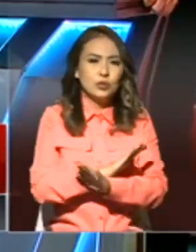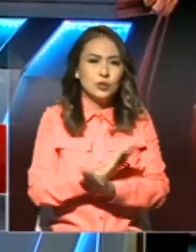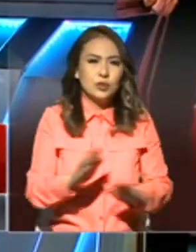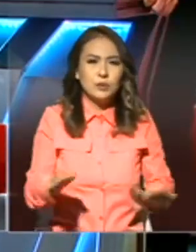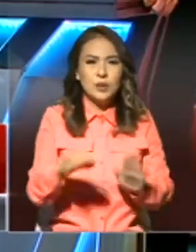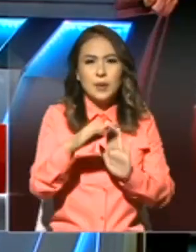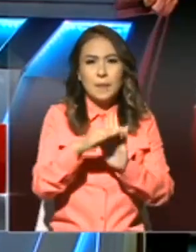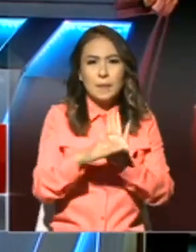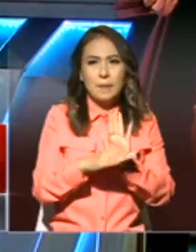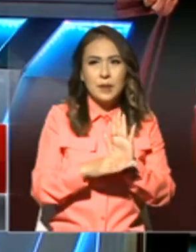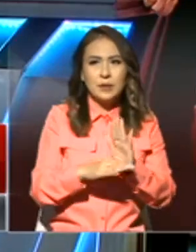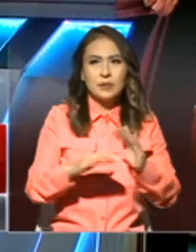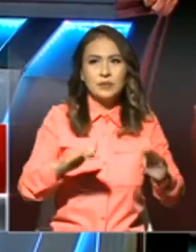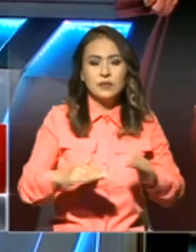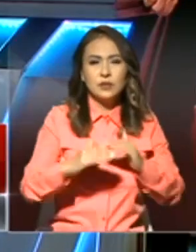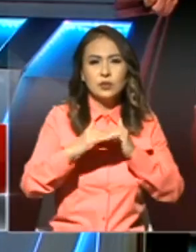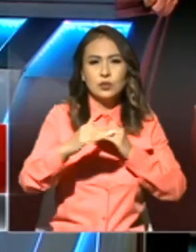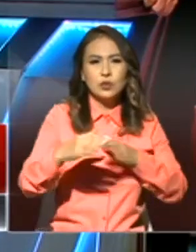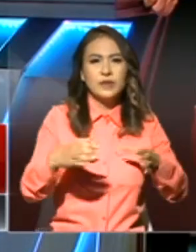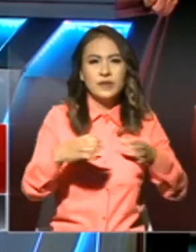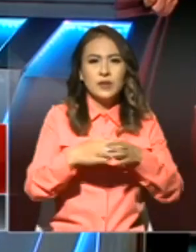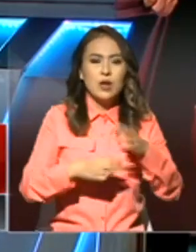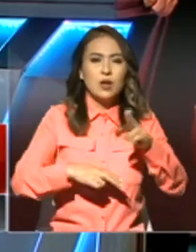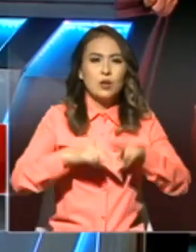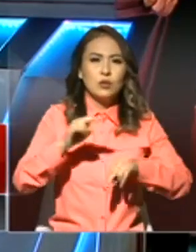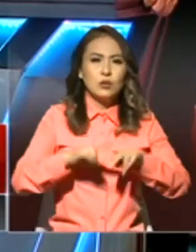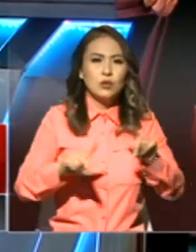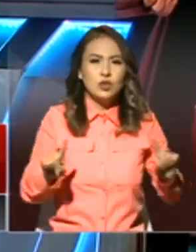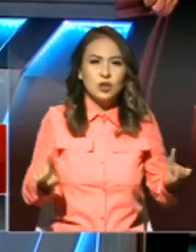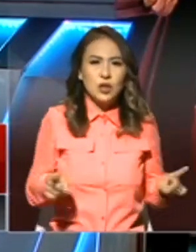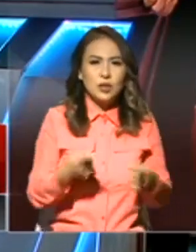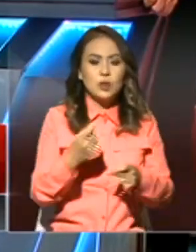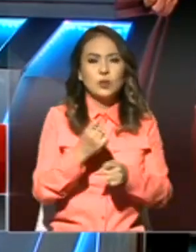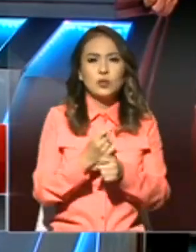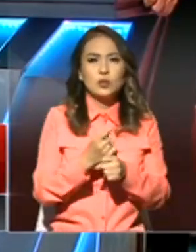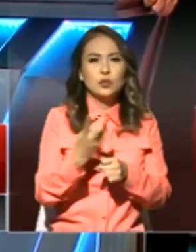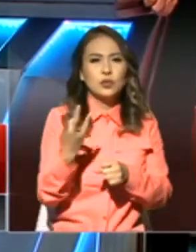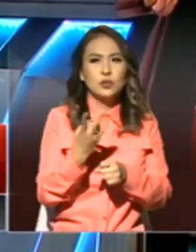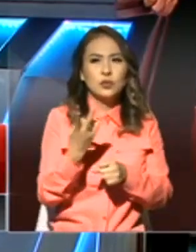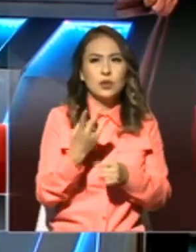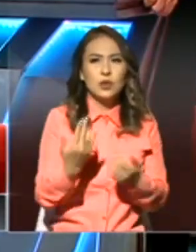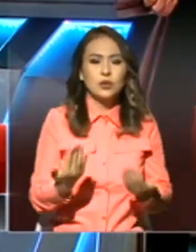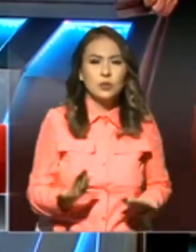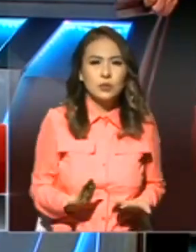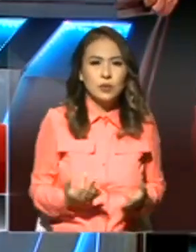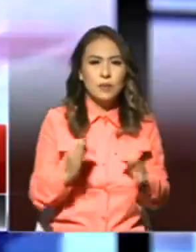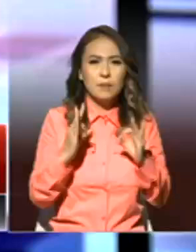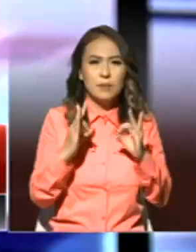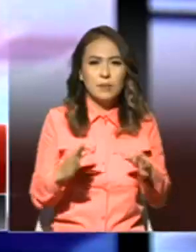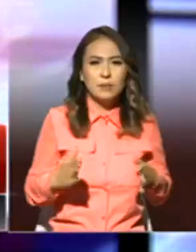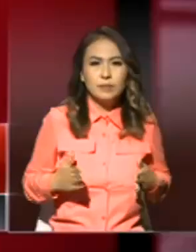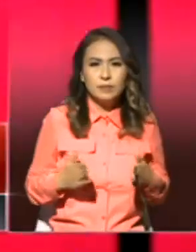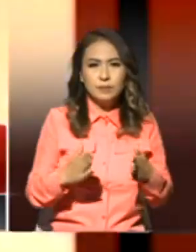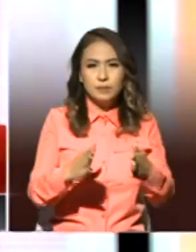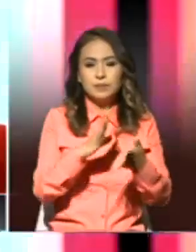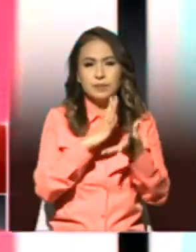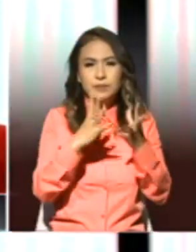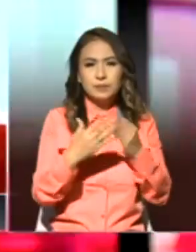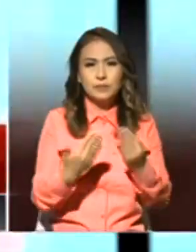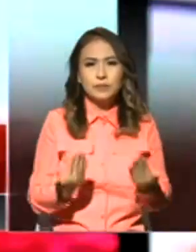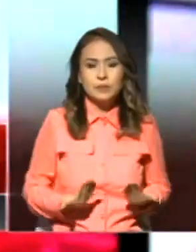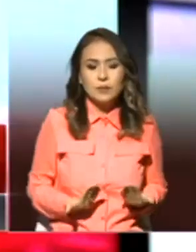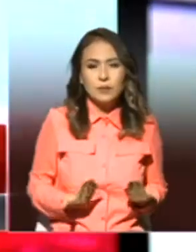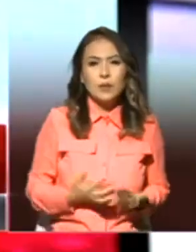Бағдарлама ол тұтастай еліміздегі құрылыс процесін жақсарту үшін, тұрғын үй мәселесін дұрыс жолға қою үшін, тұрғын үй мәселесінде